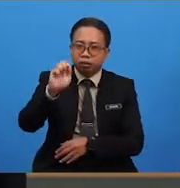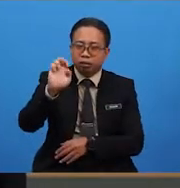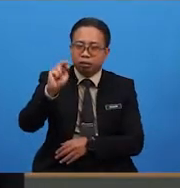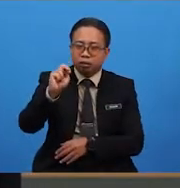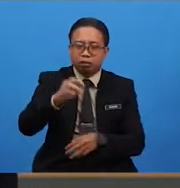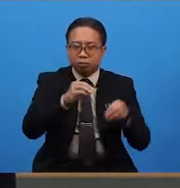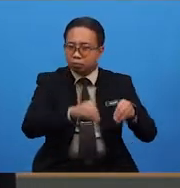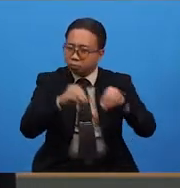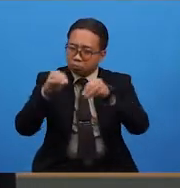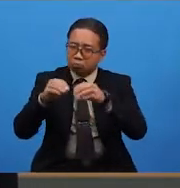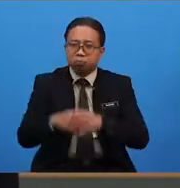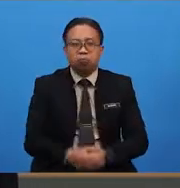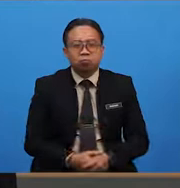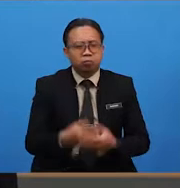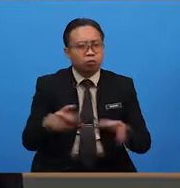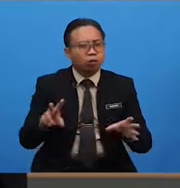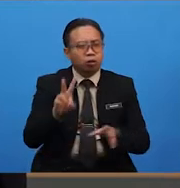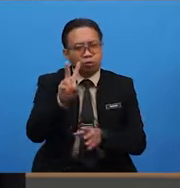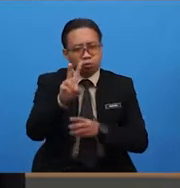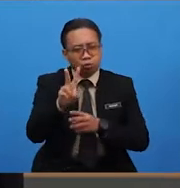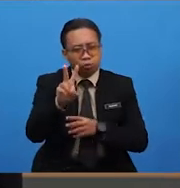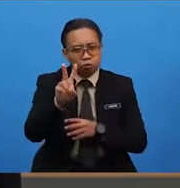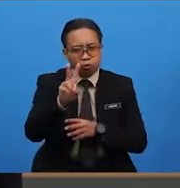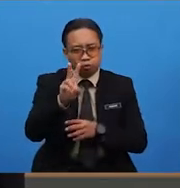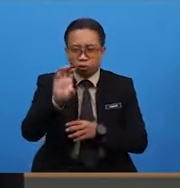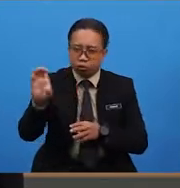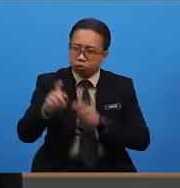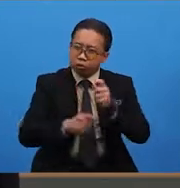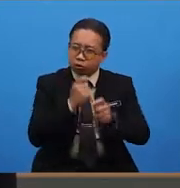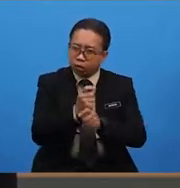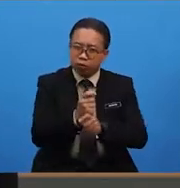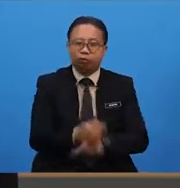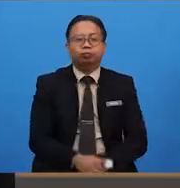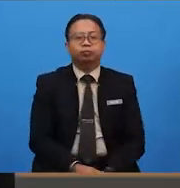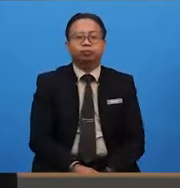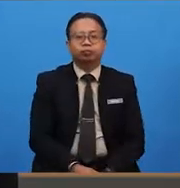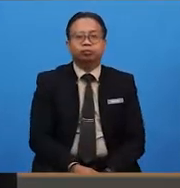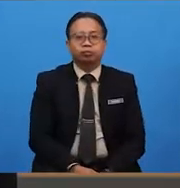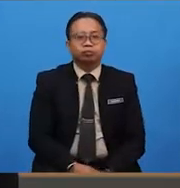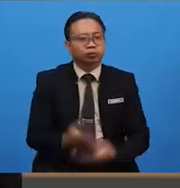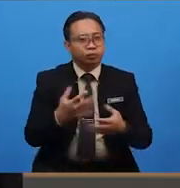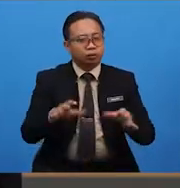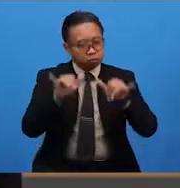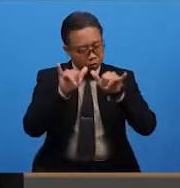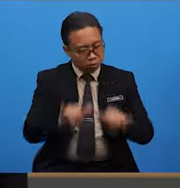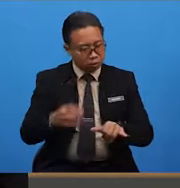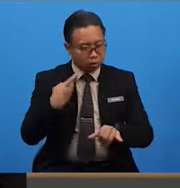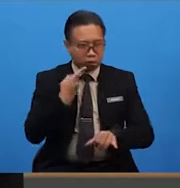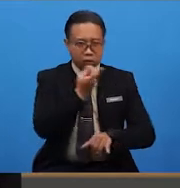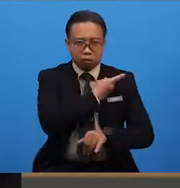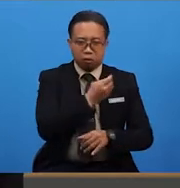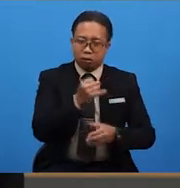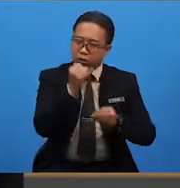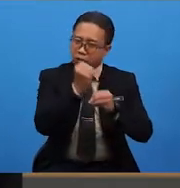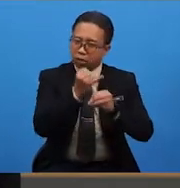botani meskipun telah lebih 500 tahun ketiadaannya tokoh polimer ini telah meninggalkan kita